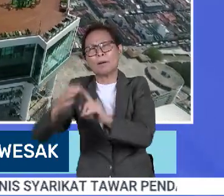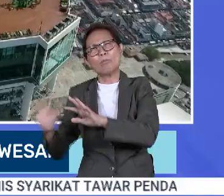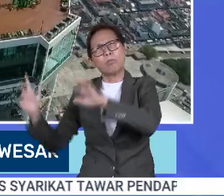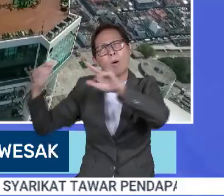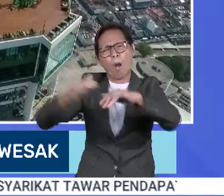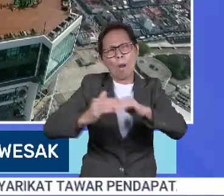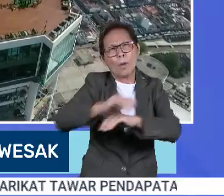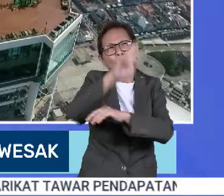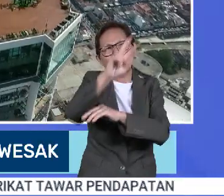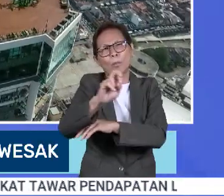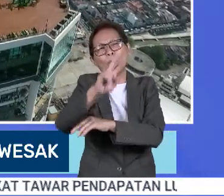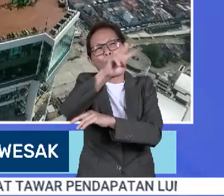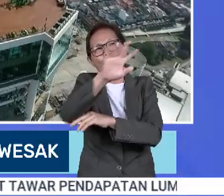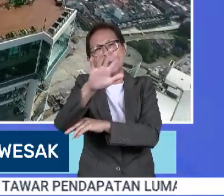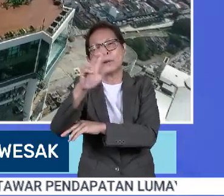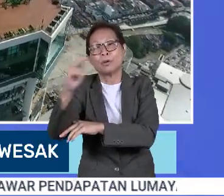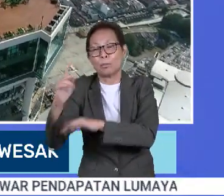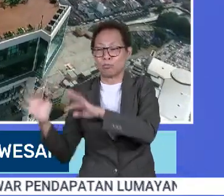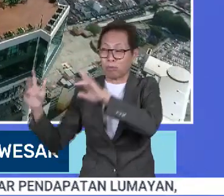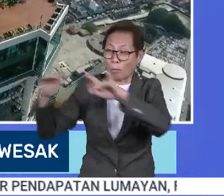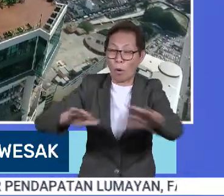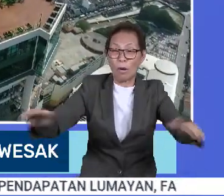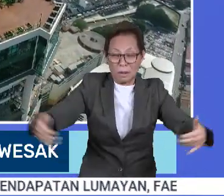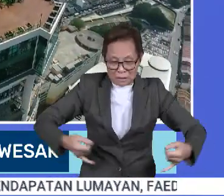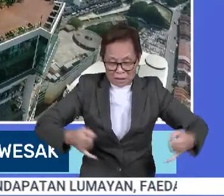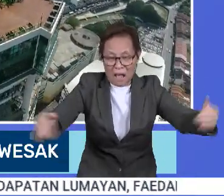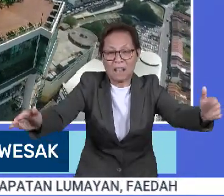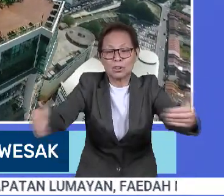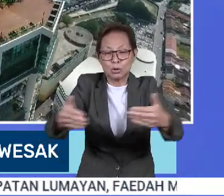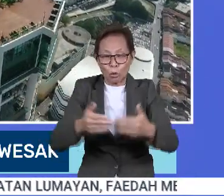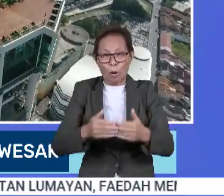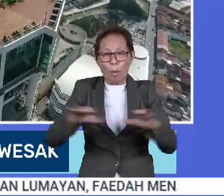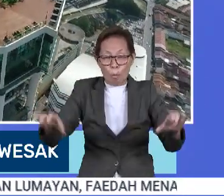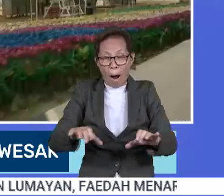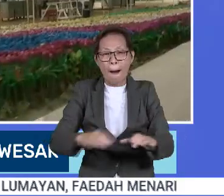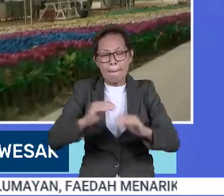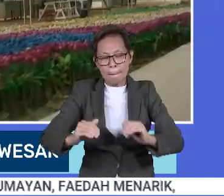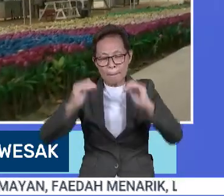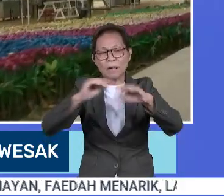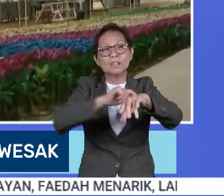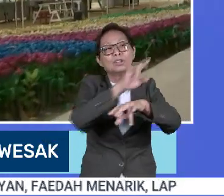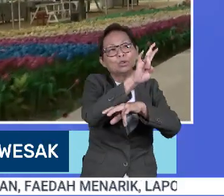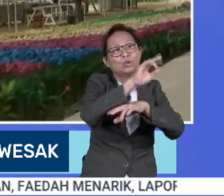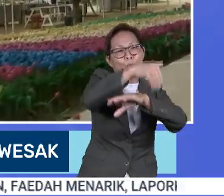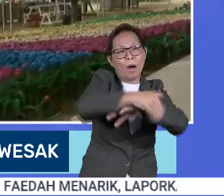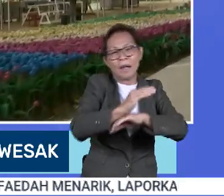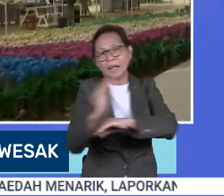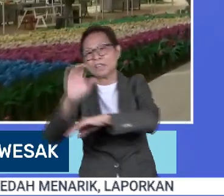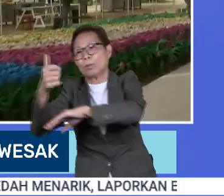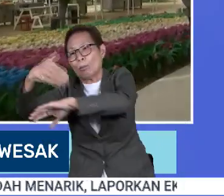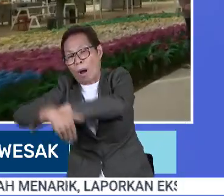dihadiri lebih 25.000 pengunjung penutupan jalan akan dibuat secara berkeringat bernilai 7 malam hingga 10 malam